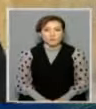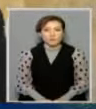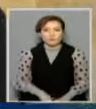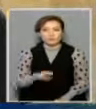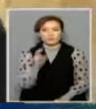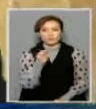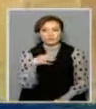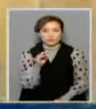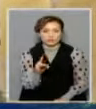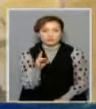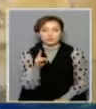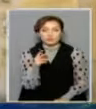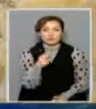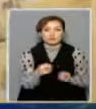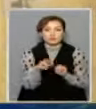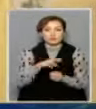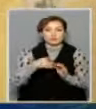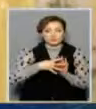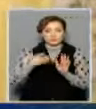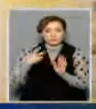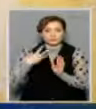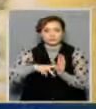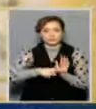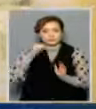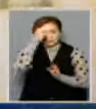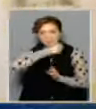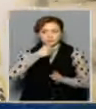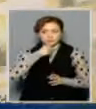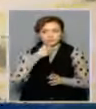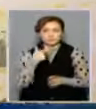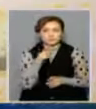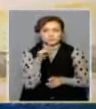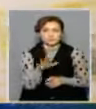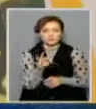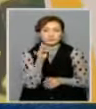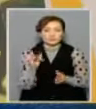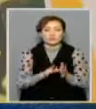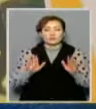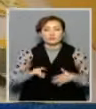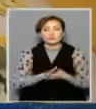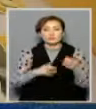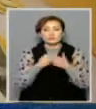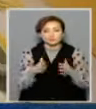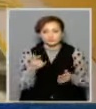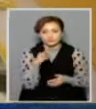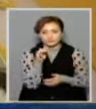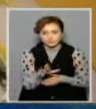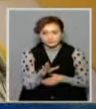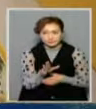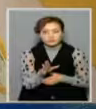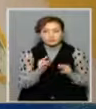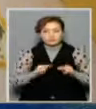Кадыр Жусуп родился 10 января 1937 года в городе Гурьев Атырауской области. После завершения Гурьевского